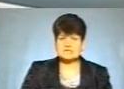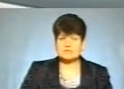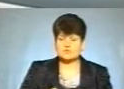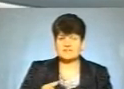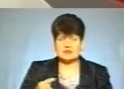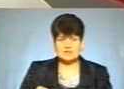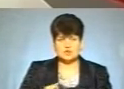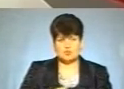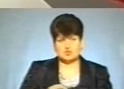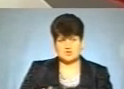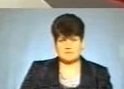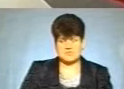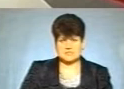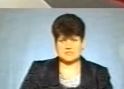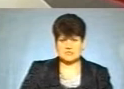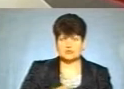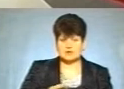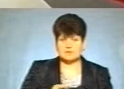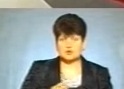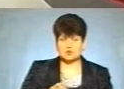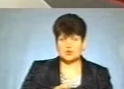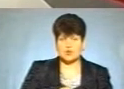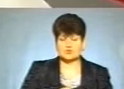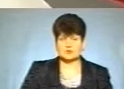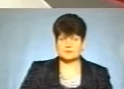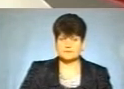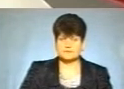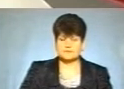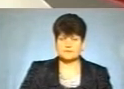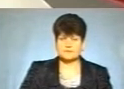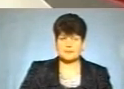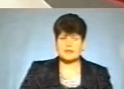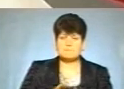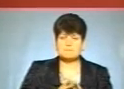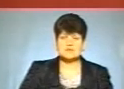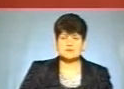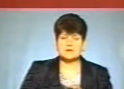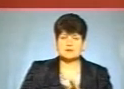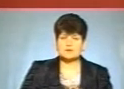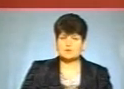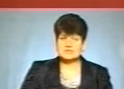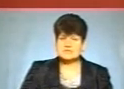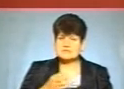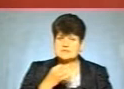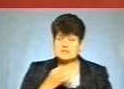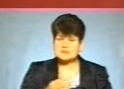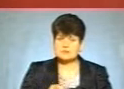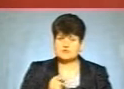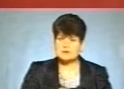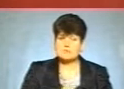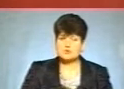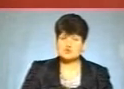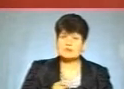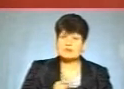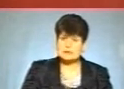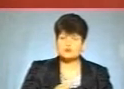інше робоче місце, якщо там скорочується структурний підрозділ. Також міністр Кабінету міністрів сказав, що вони працюють над тим,